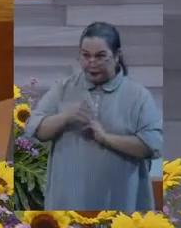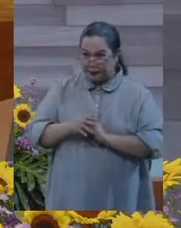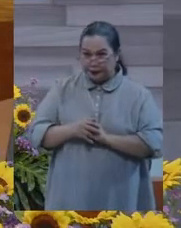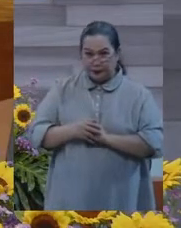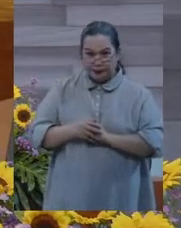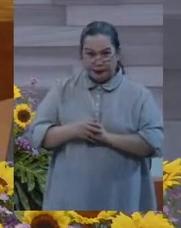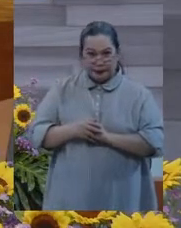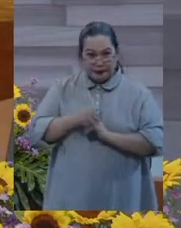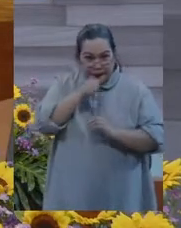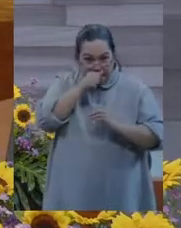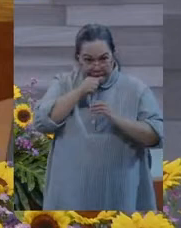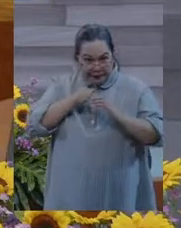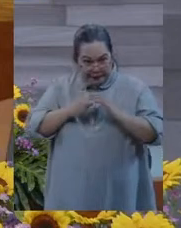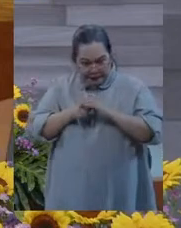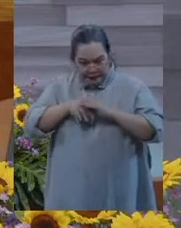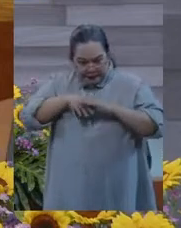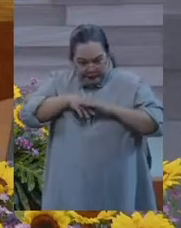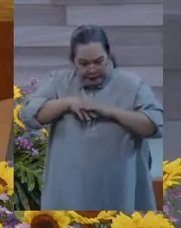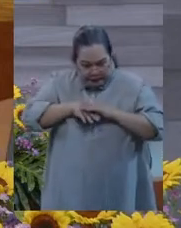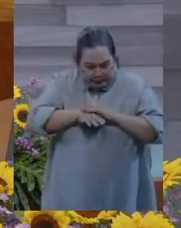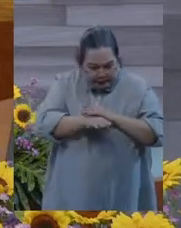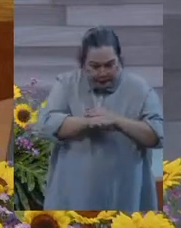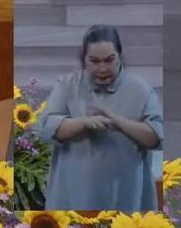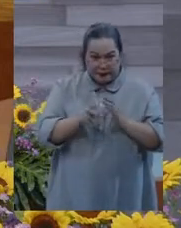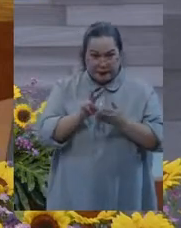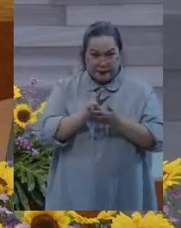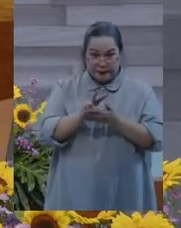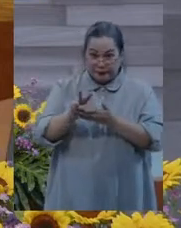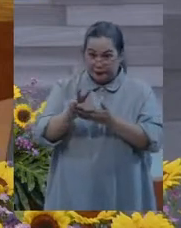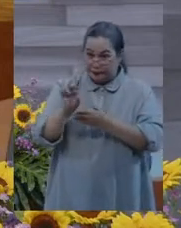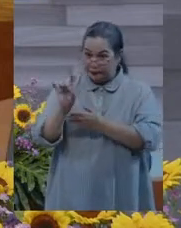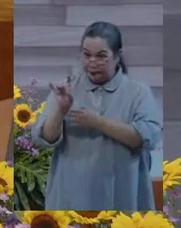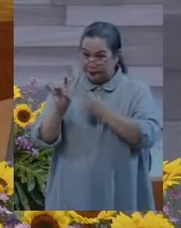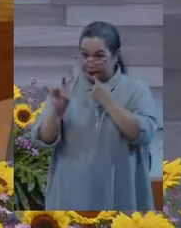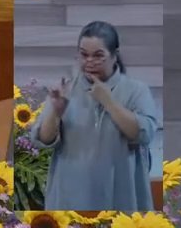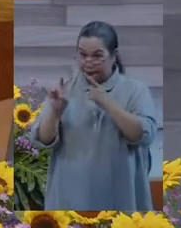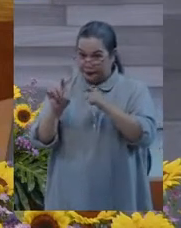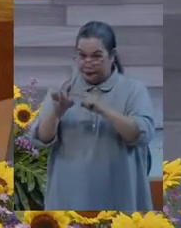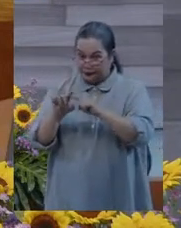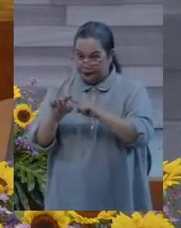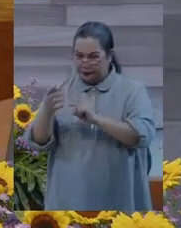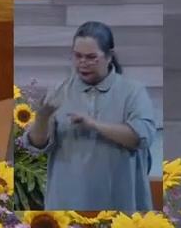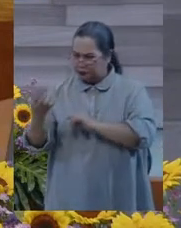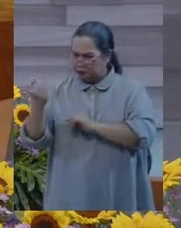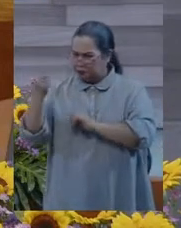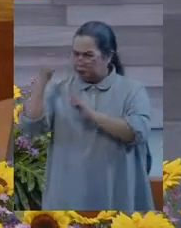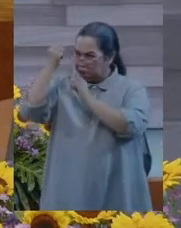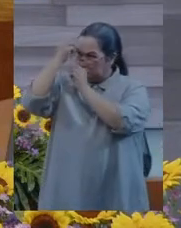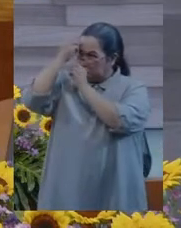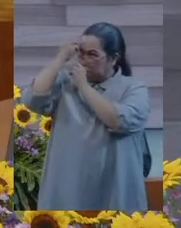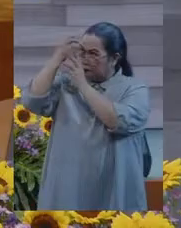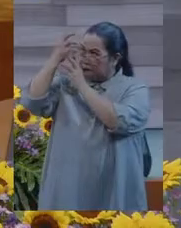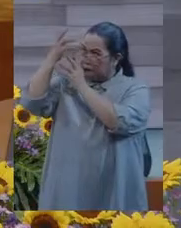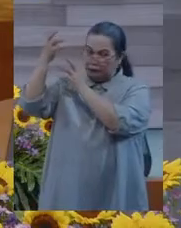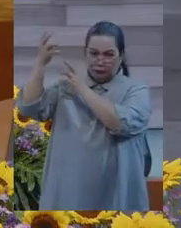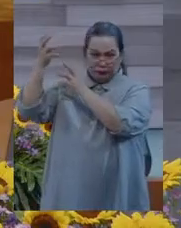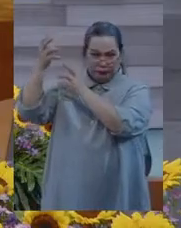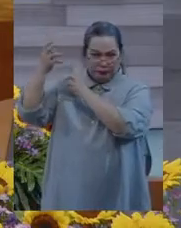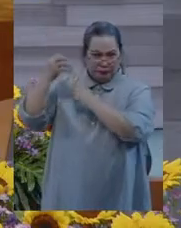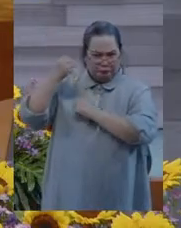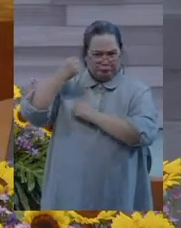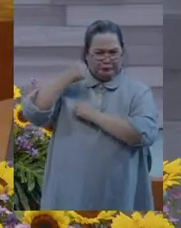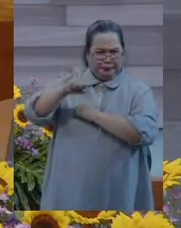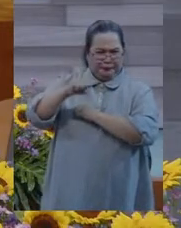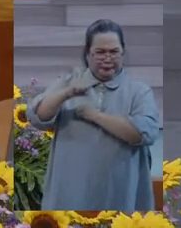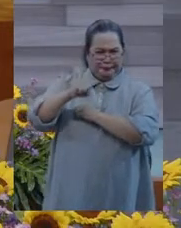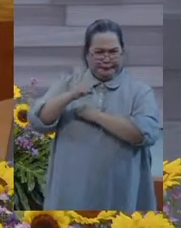people sa verse 8. These people also, relying on their dreams, defile the